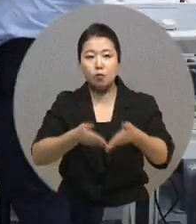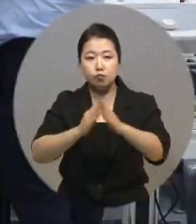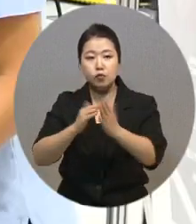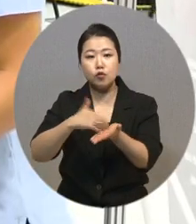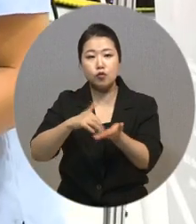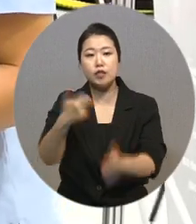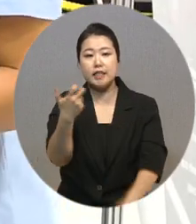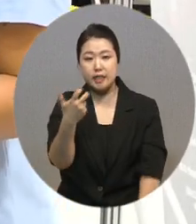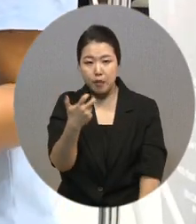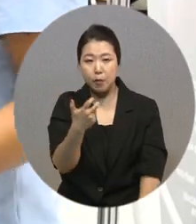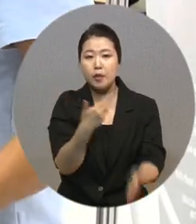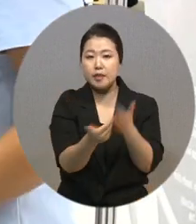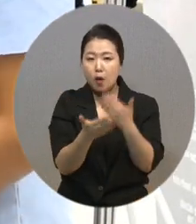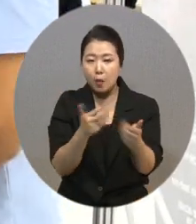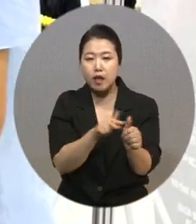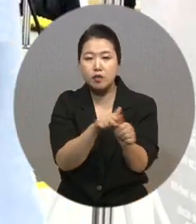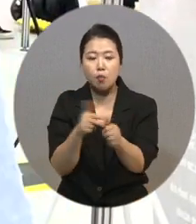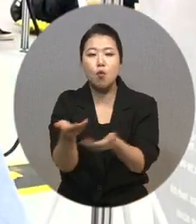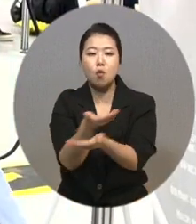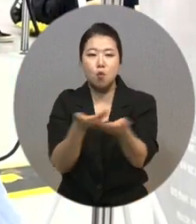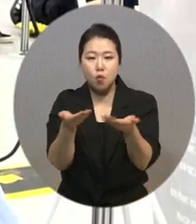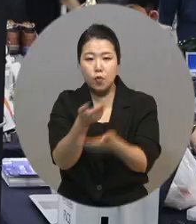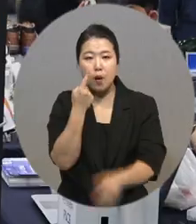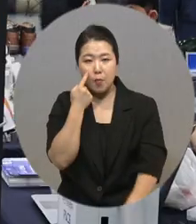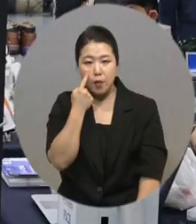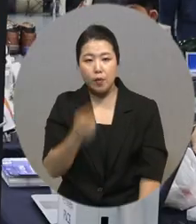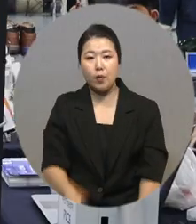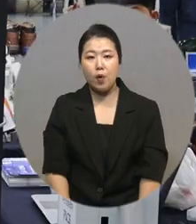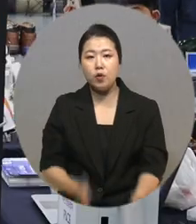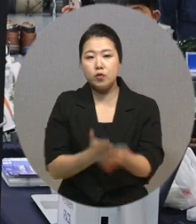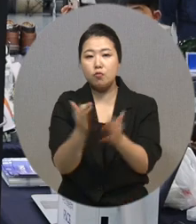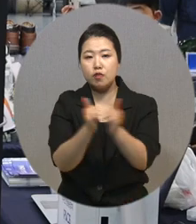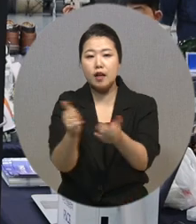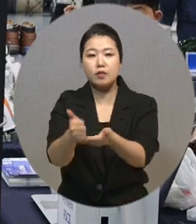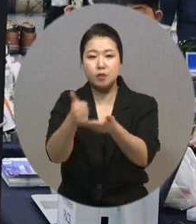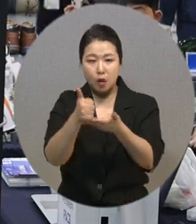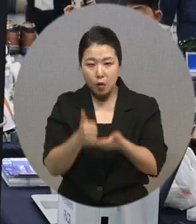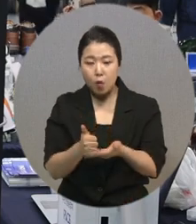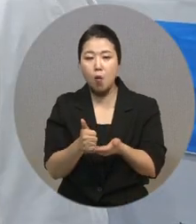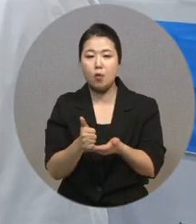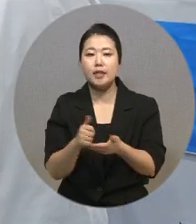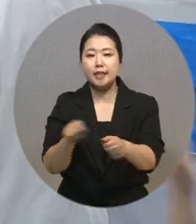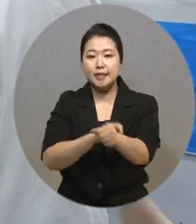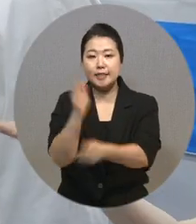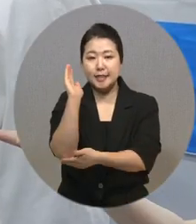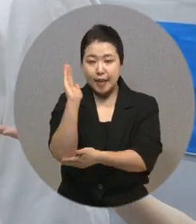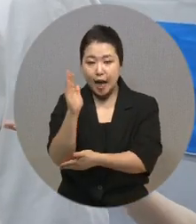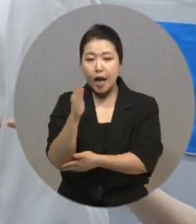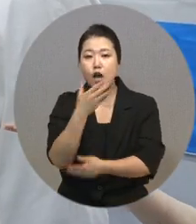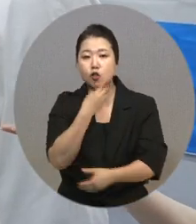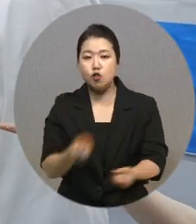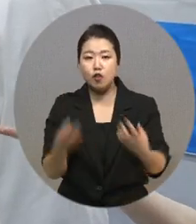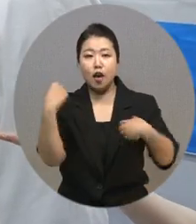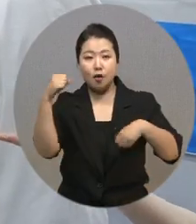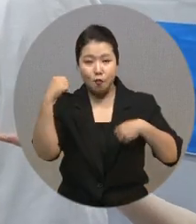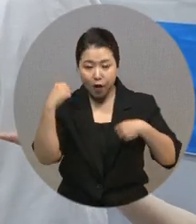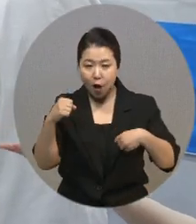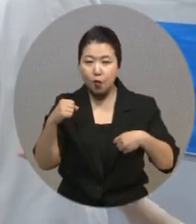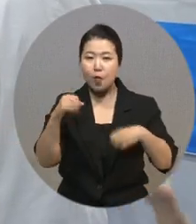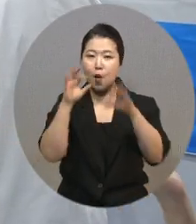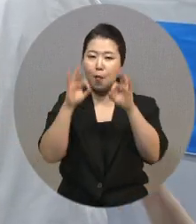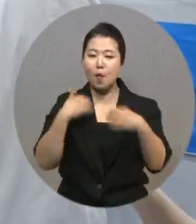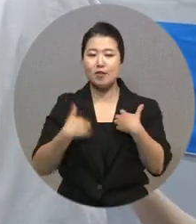설치돼 체험과 정보공유의 장을 만들었고 전문가 초청 취업 특강 축가 공연 등으로 유익함과